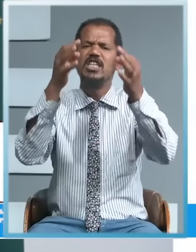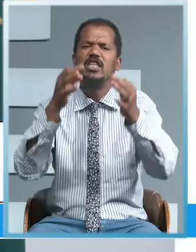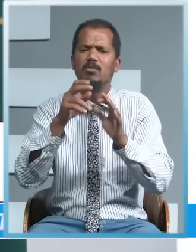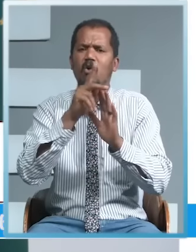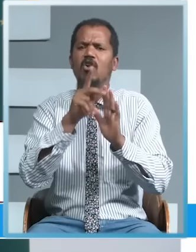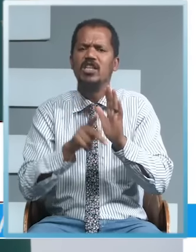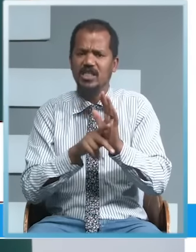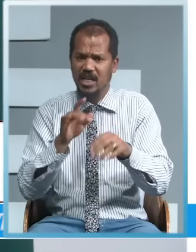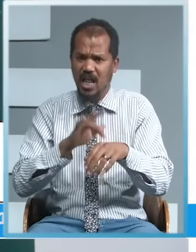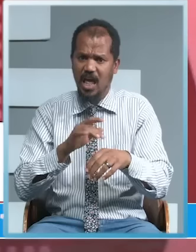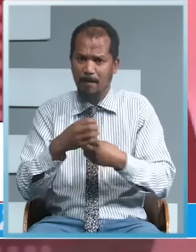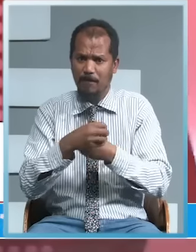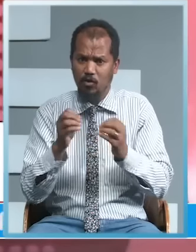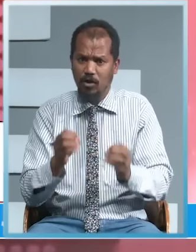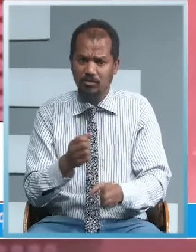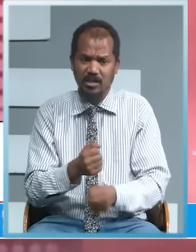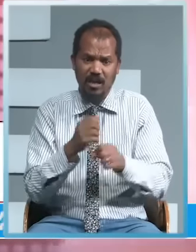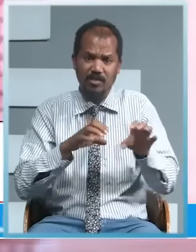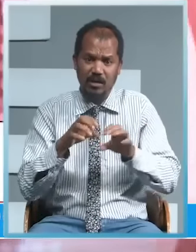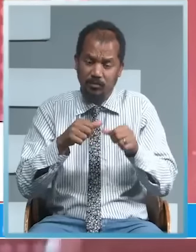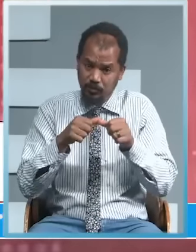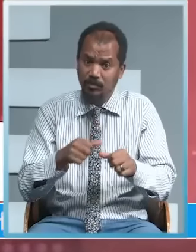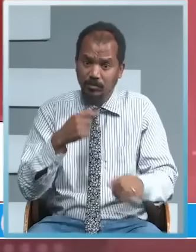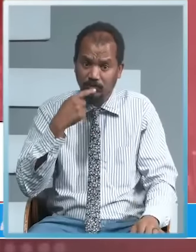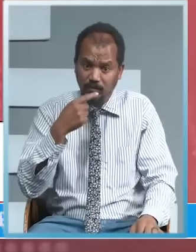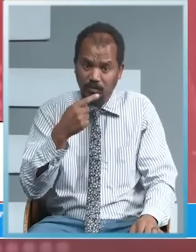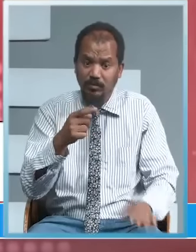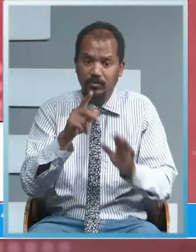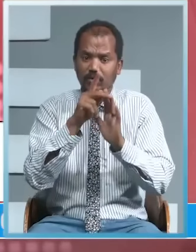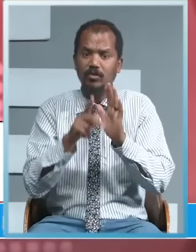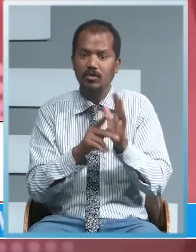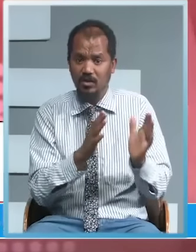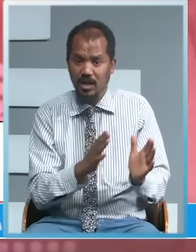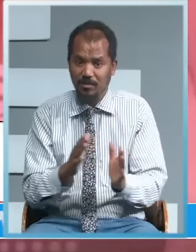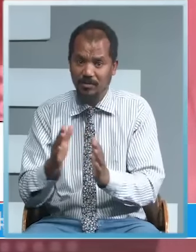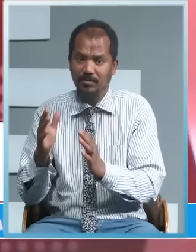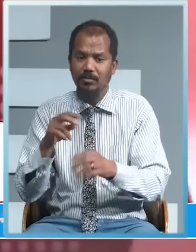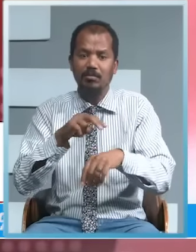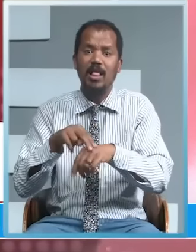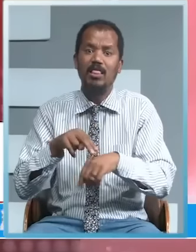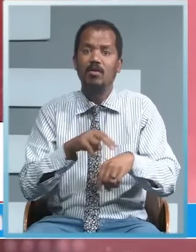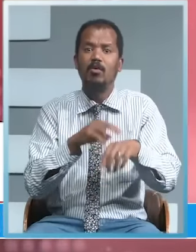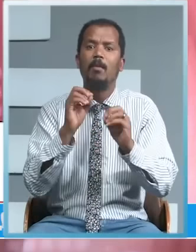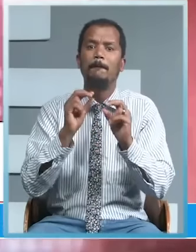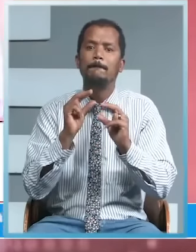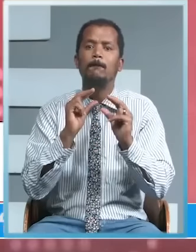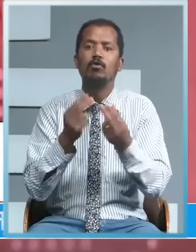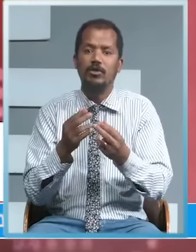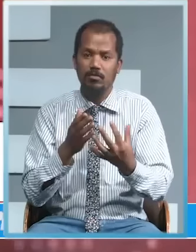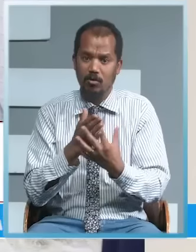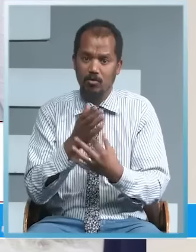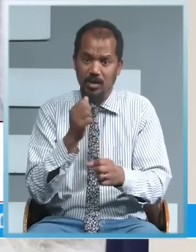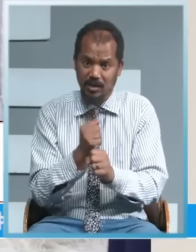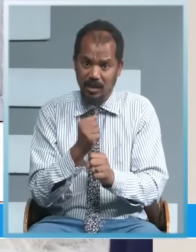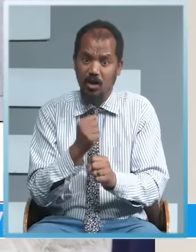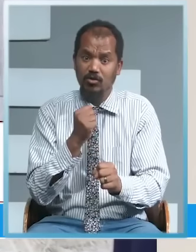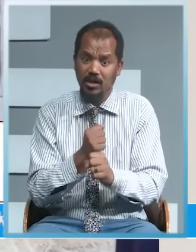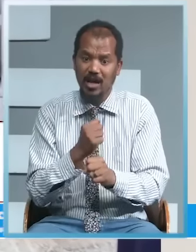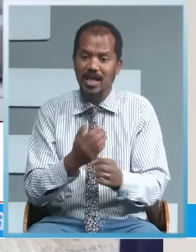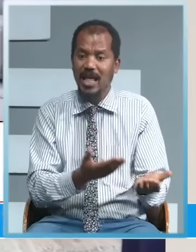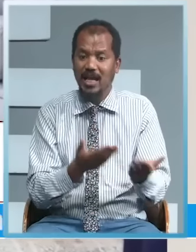ፖሊሲ ዝግጅት ላይ ቢሮቸው ድጋፍ ሲያደርግ መቆየቱን አስታውሰው ፖሊሲውን ለማዘጋጀት በተቋቋመው ቡድን በኩል የተሰራውን ስራ